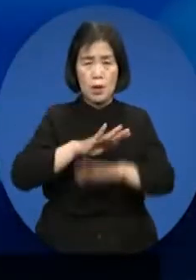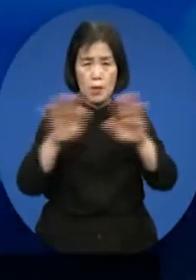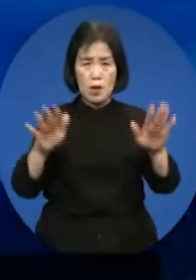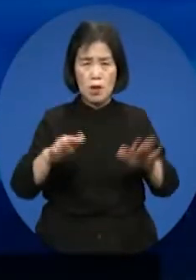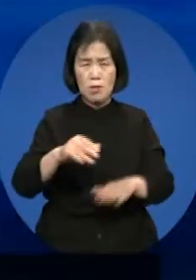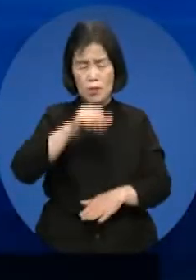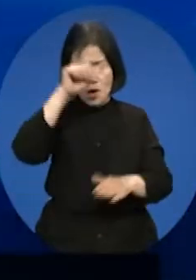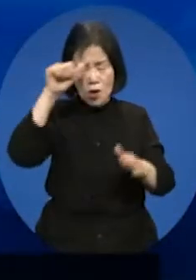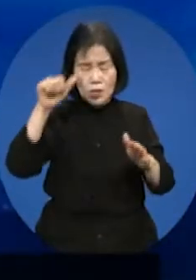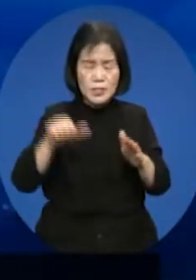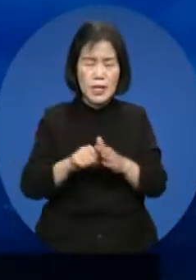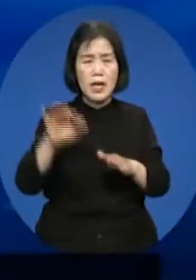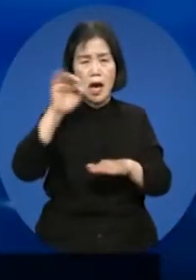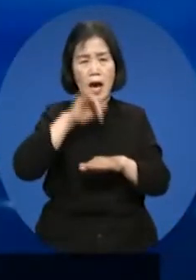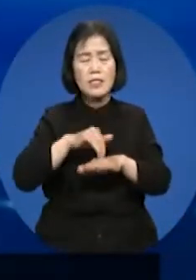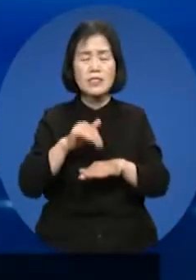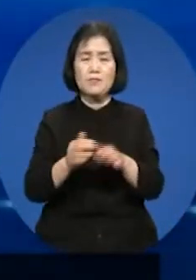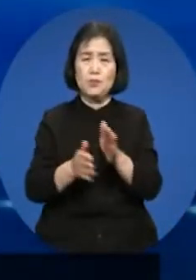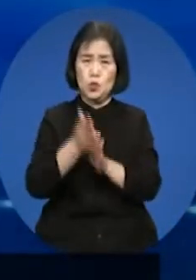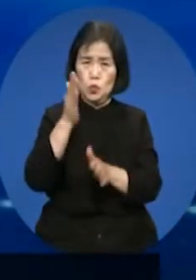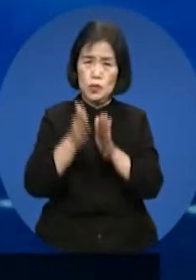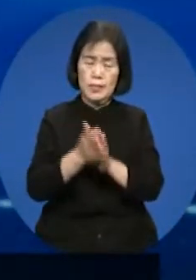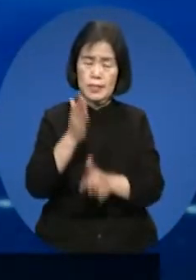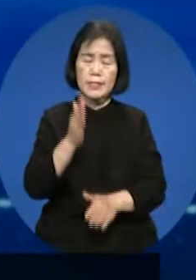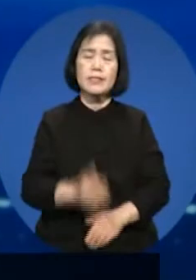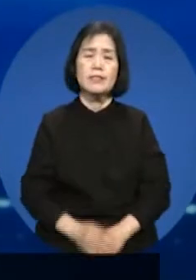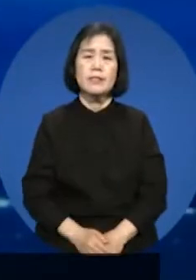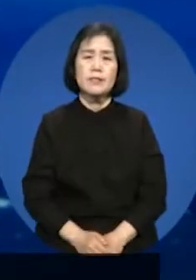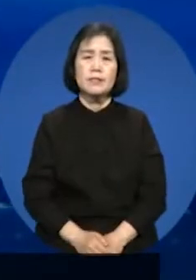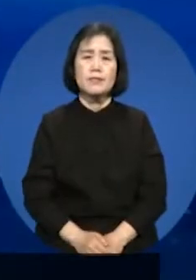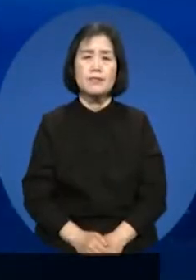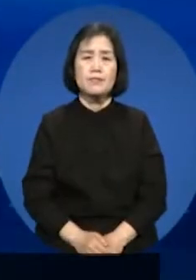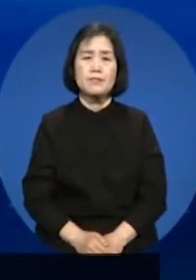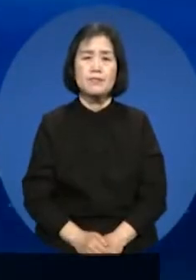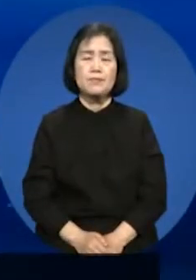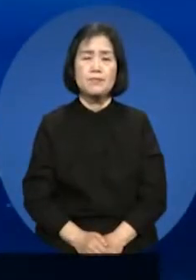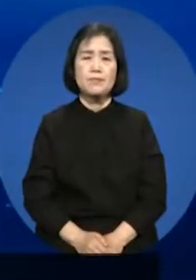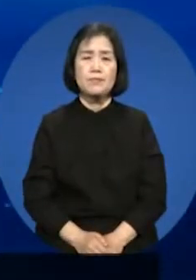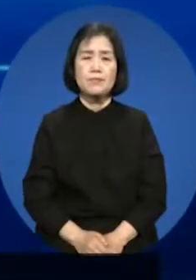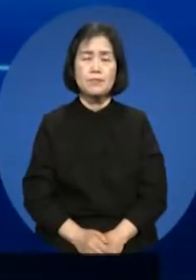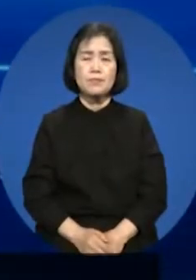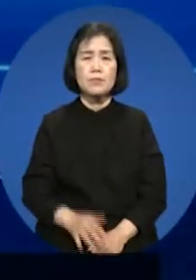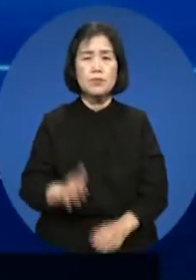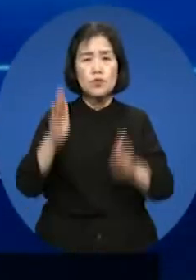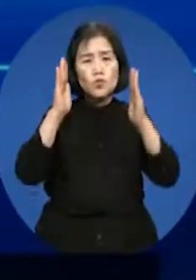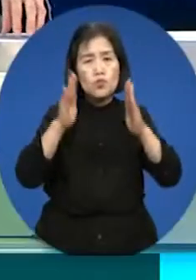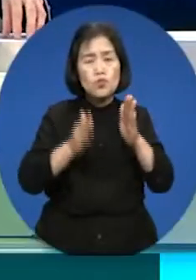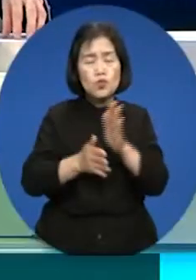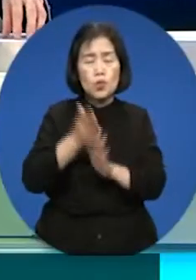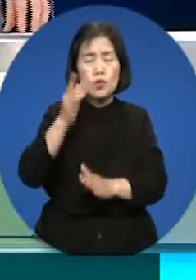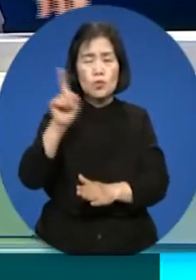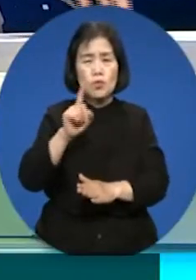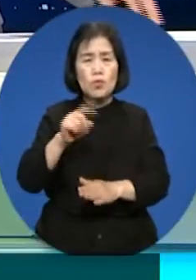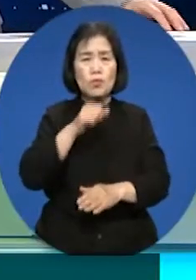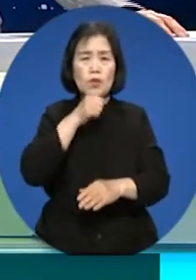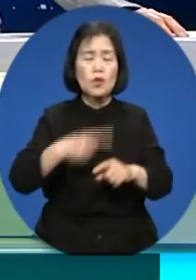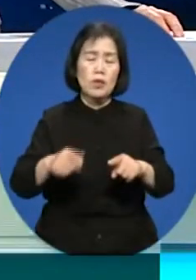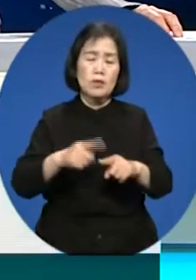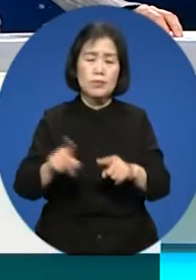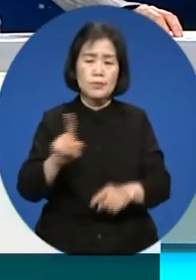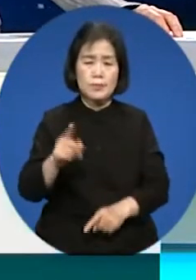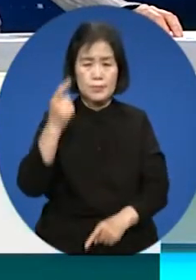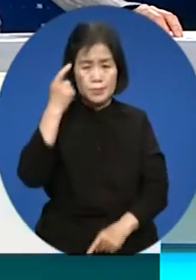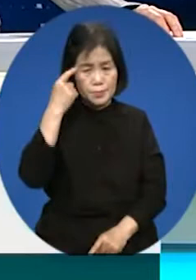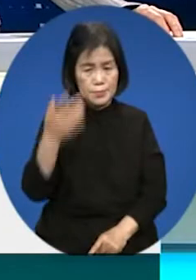평생학습도시 20년 전부터 계속해서 이 부분 강조해 왔는데 이제까지 어떤 성과를 거뒀다고 지금 평가가 나오고 있습니까?